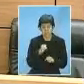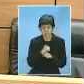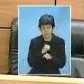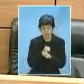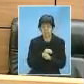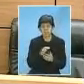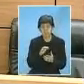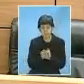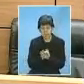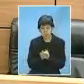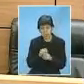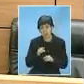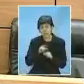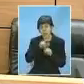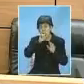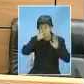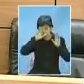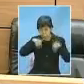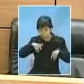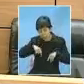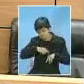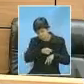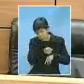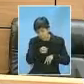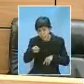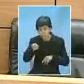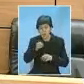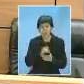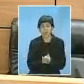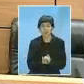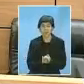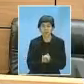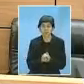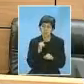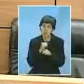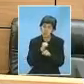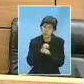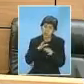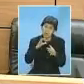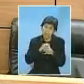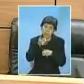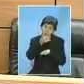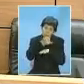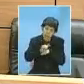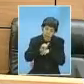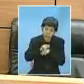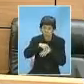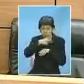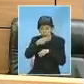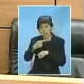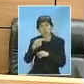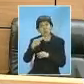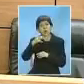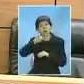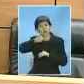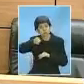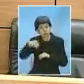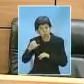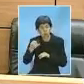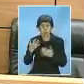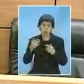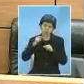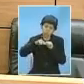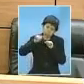ด้านในเข้าถนนรามอินทาต่อไปยังเขตท่านพลภูมิคันยาวต่อไปยังเขตท่านวิชานไปจบที่หนองจอกเขตท่านไพโรจอย่างนี้